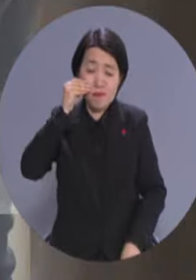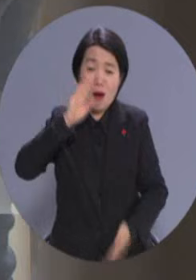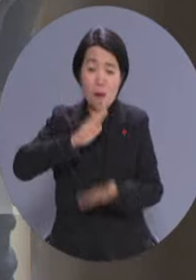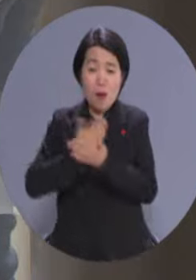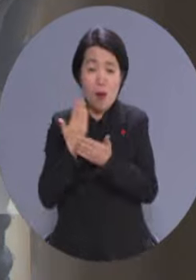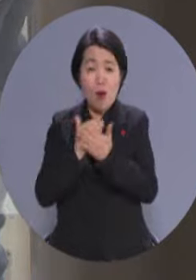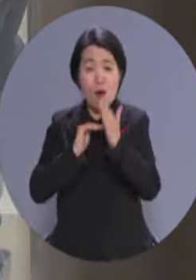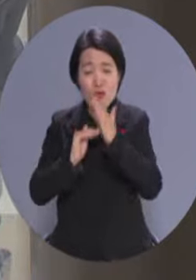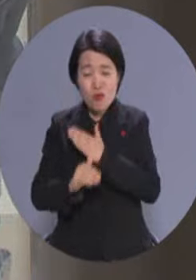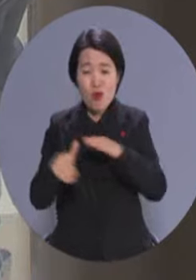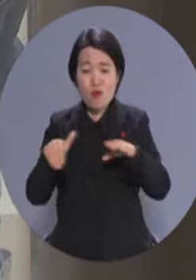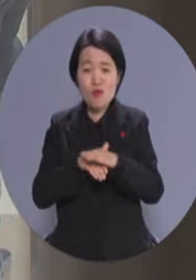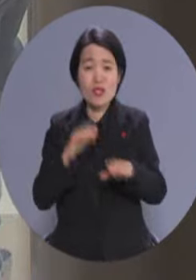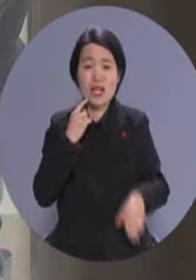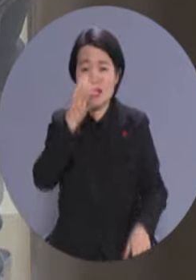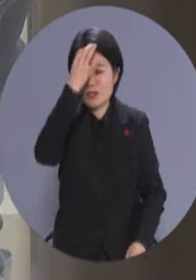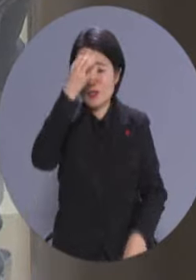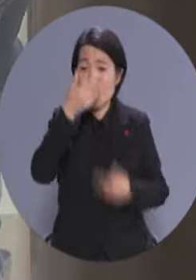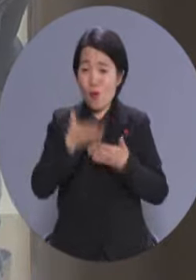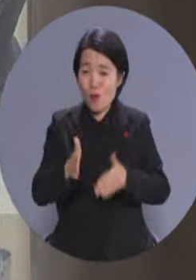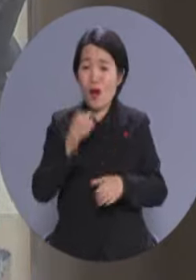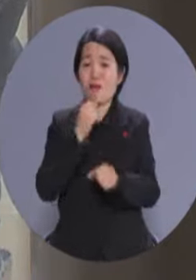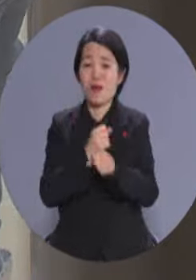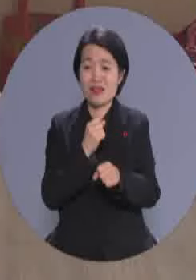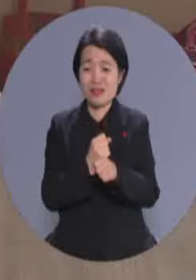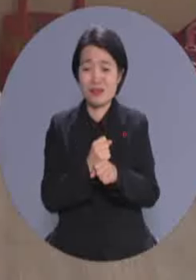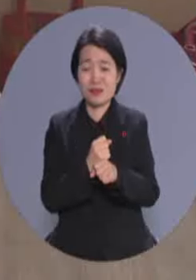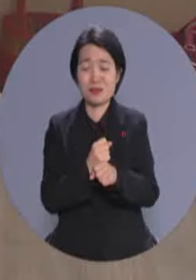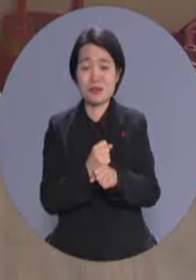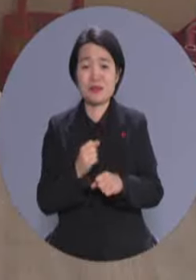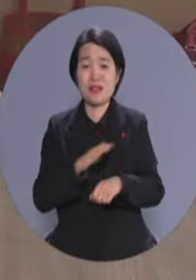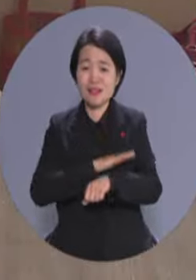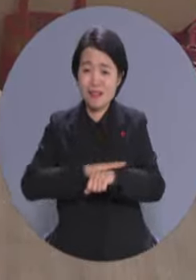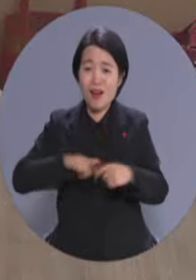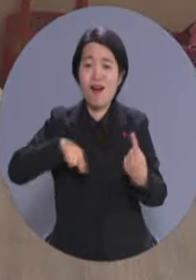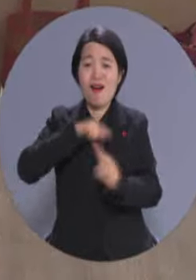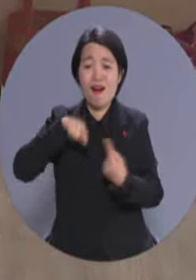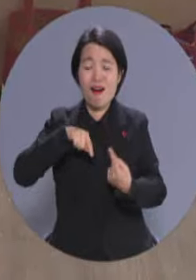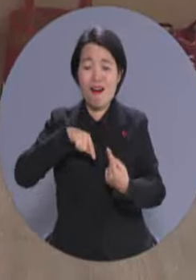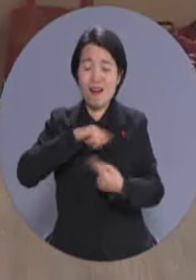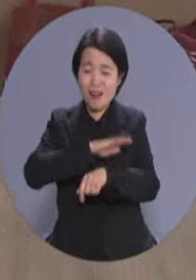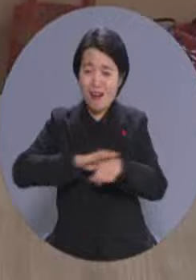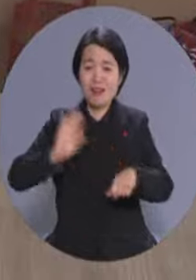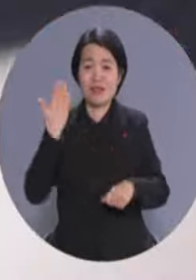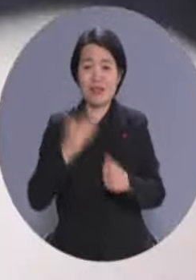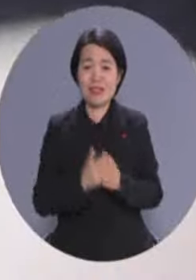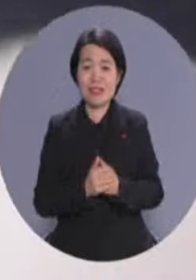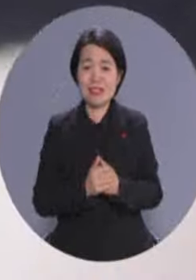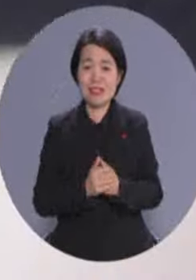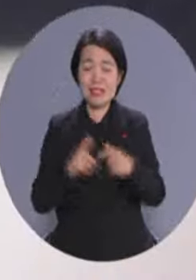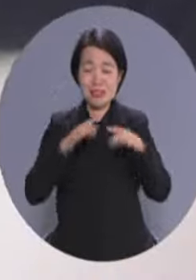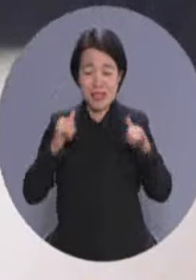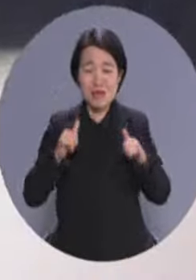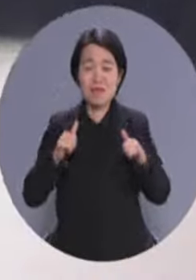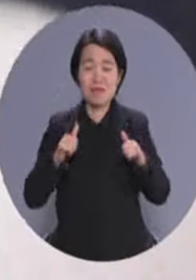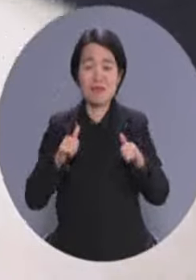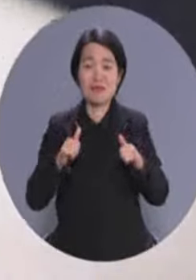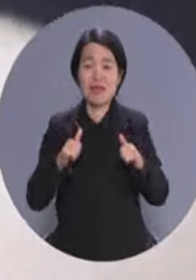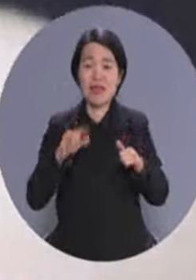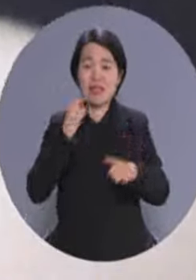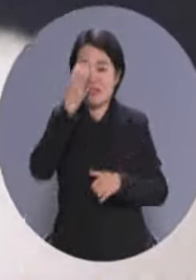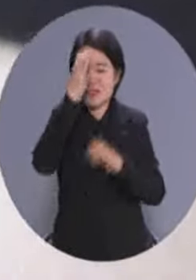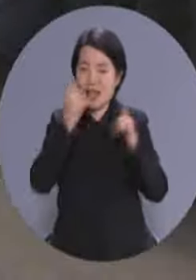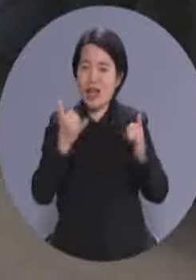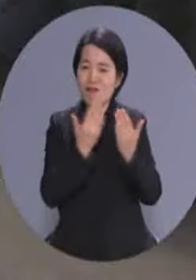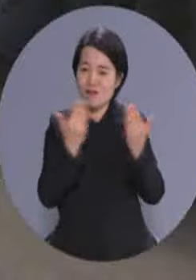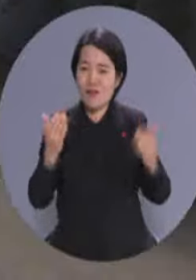거쳐 문화예술 거점 공간으로 자리잡았습니다 지역 예술인에게는 작업과 전시 공간을 제공하고 주민들은